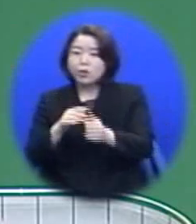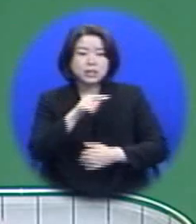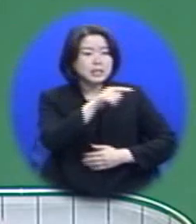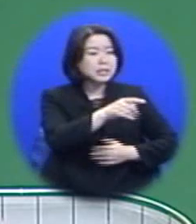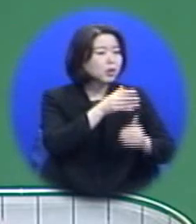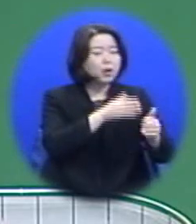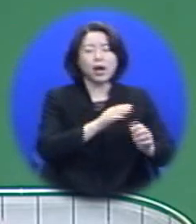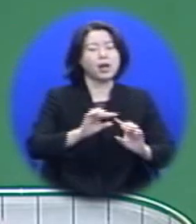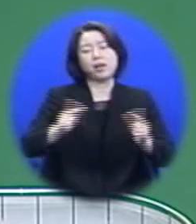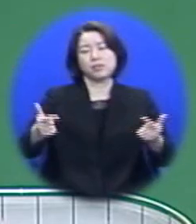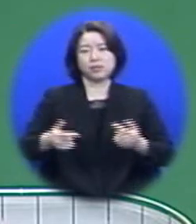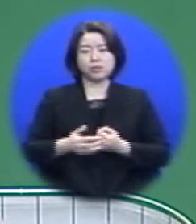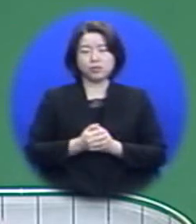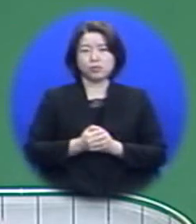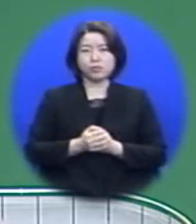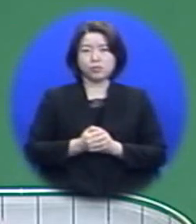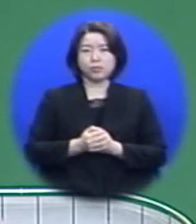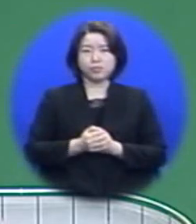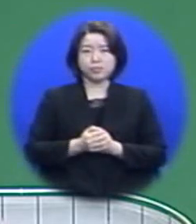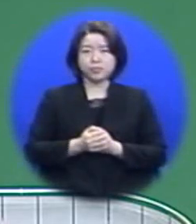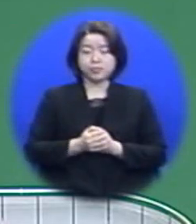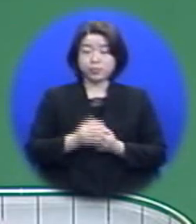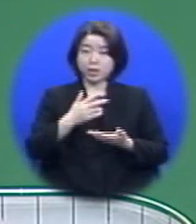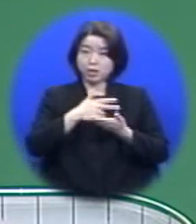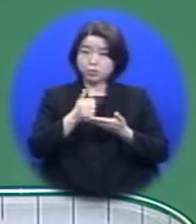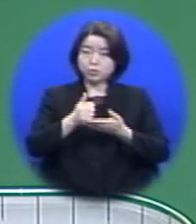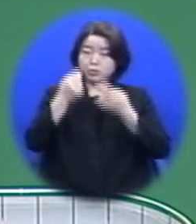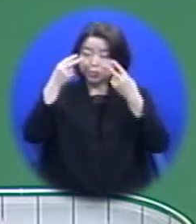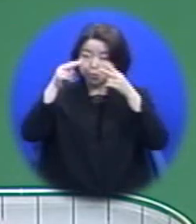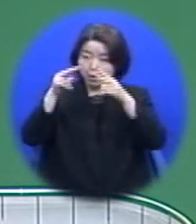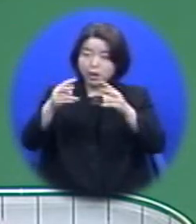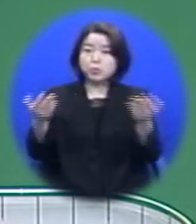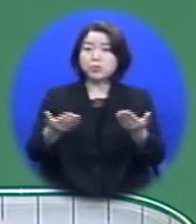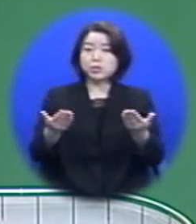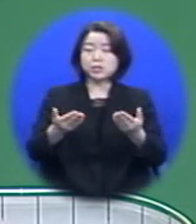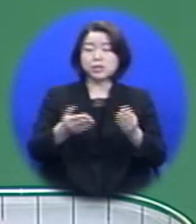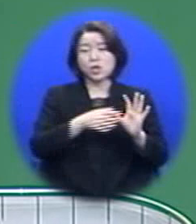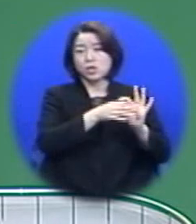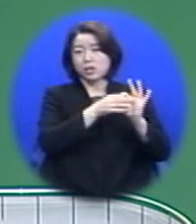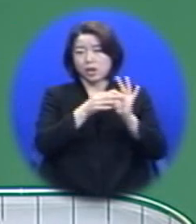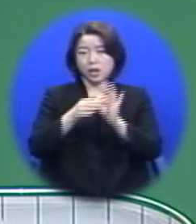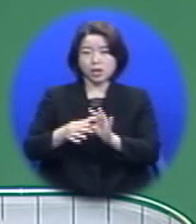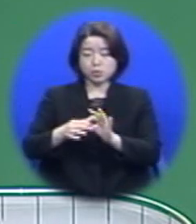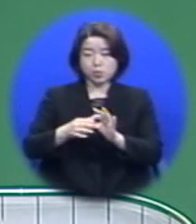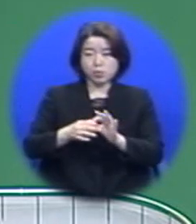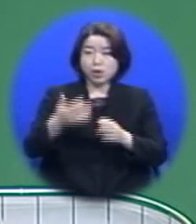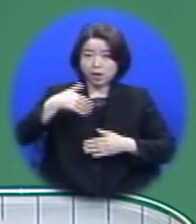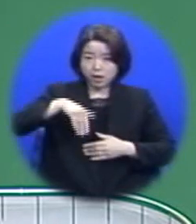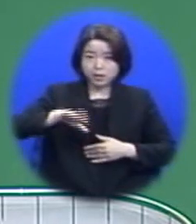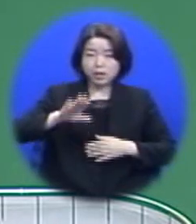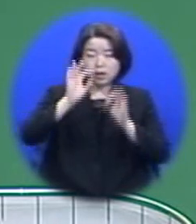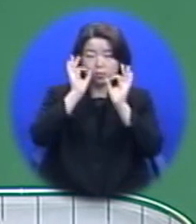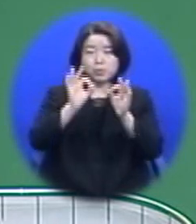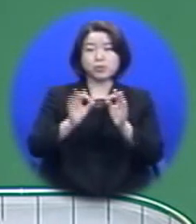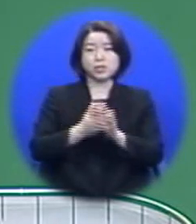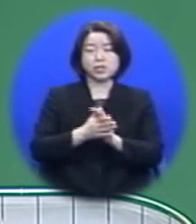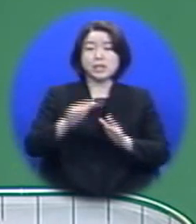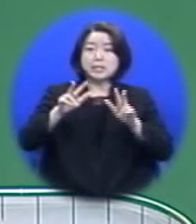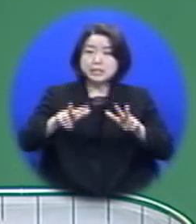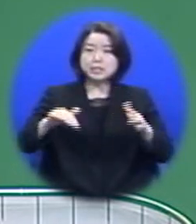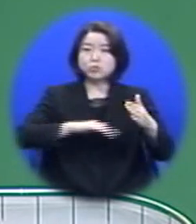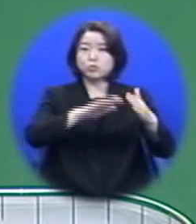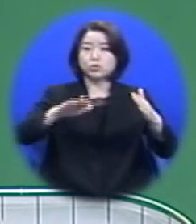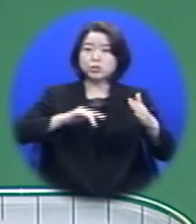하지 않았어요 주님을 바라보는 일을 우리가 계속해 나가다 보니까 지금 우리 교회